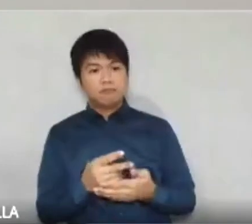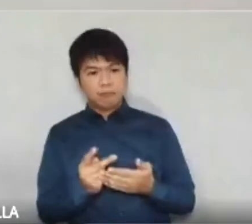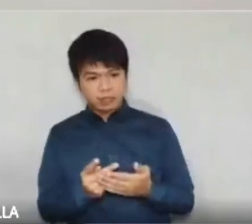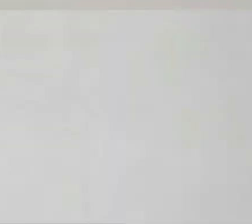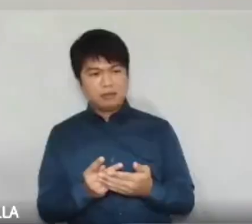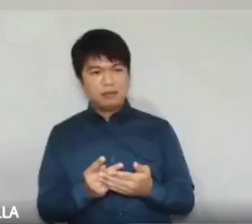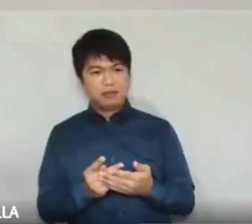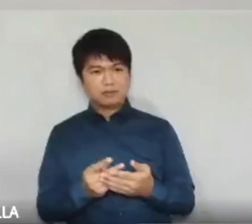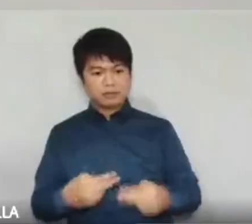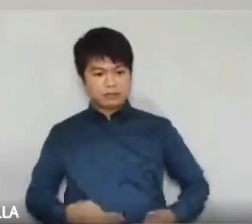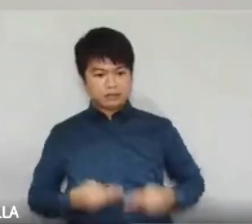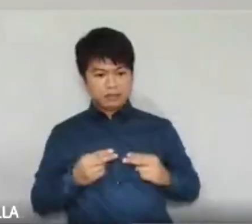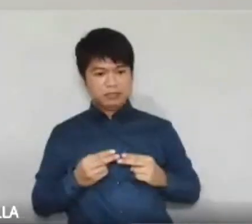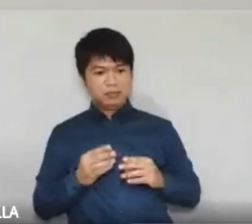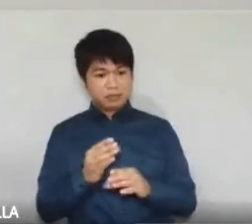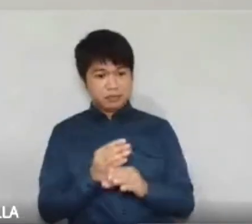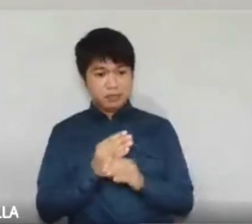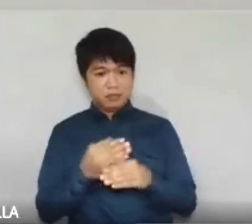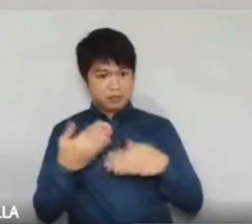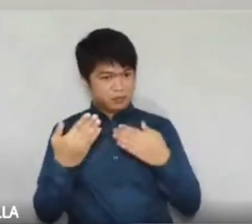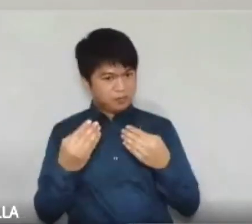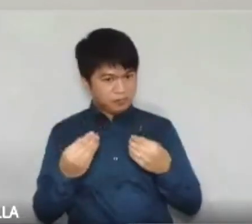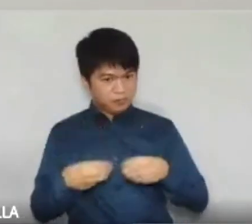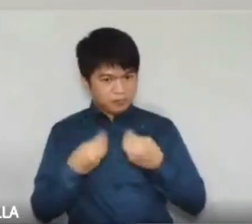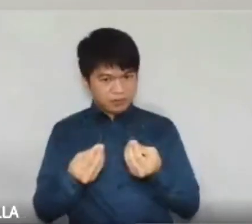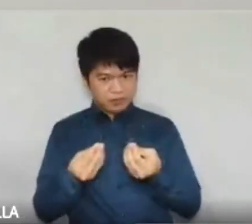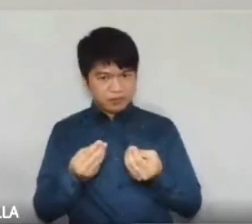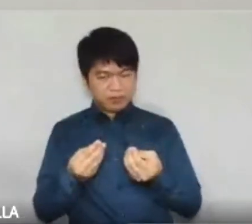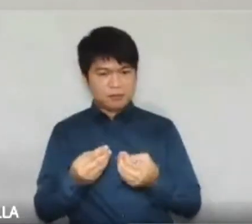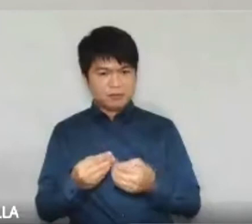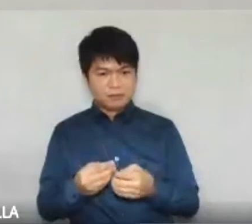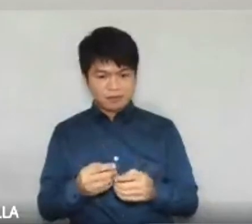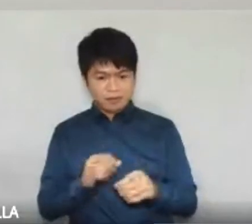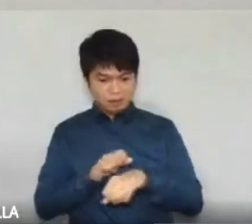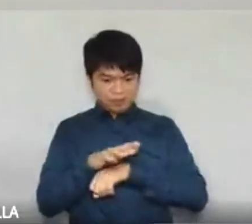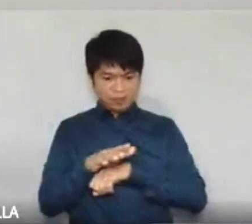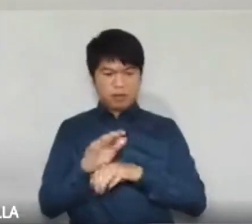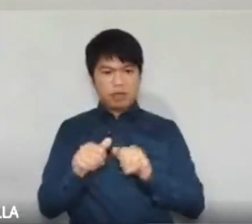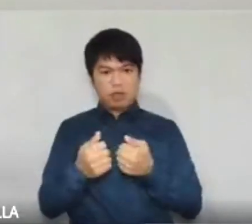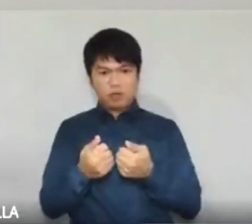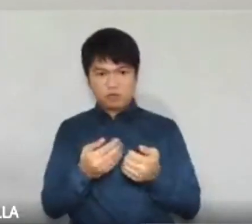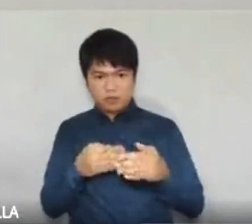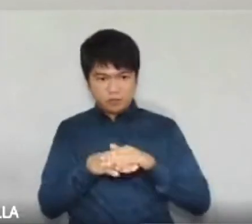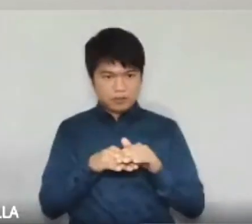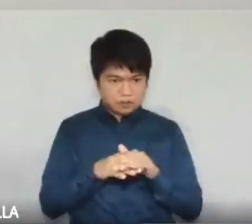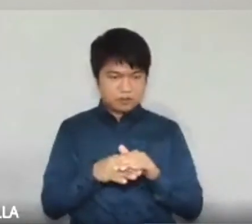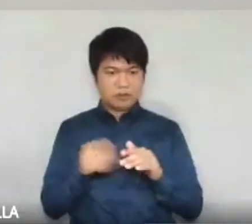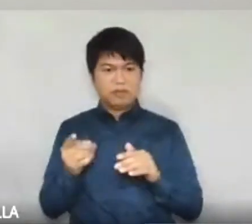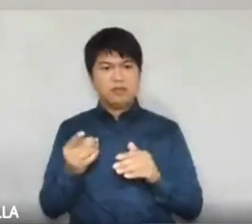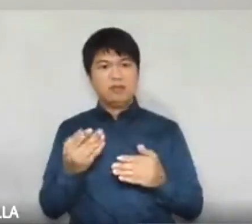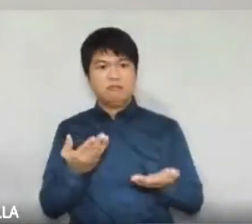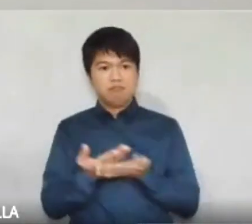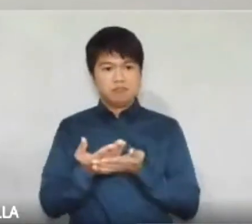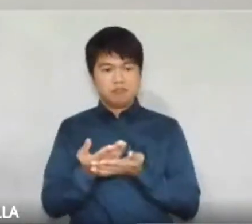network. Nakadepende ito kung gaano natin ka-epektibong maipapasok sa healthcare delivery network ang telehealth. Makakaya ba siya